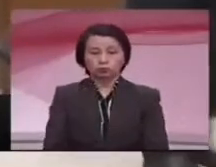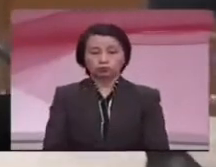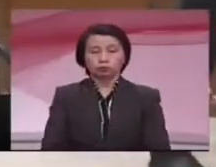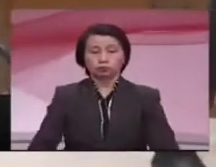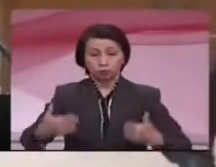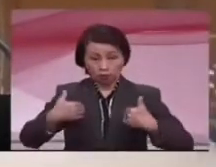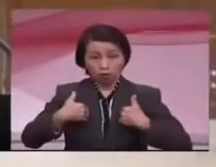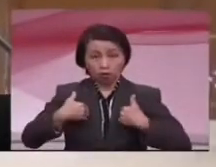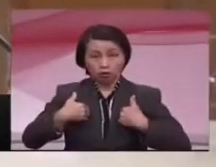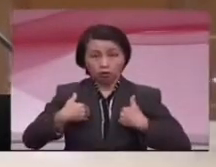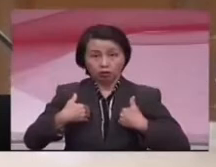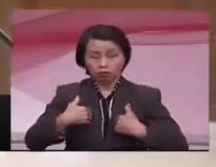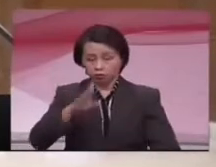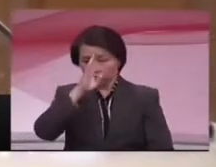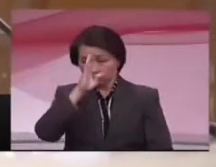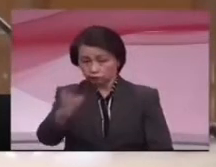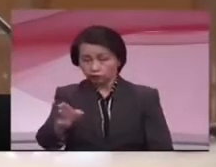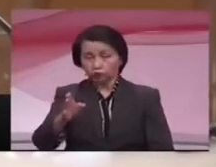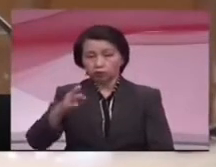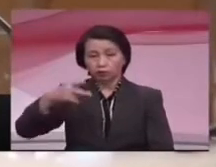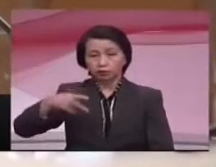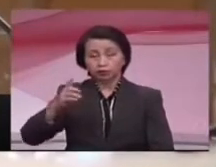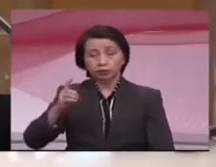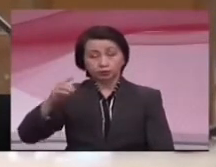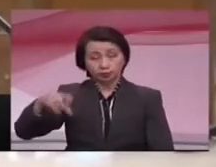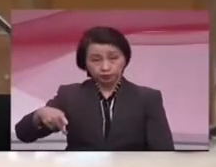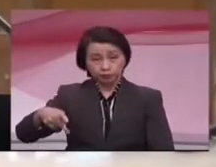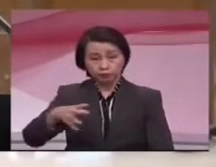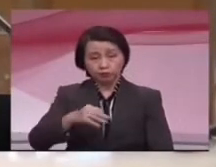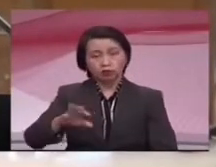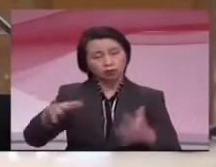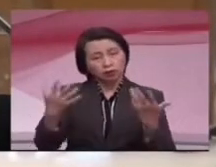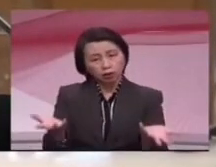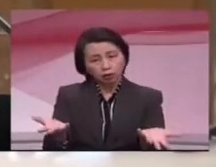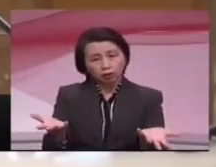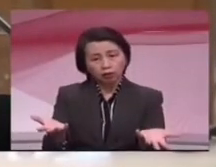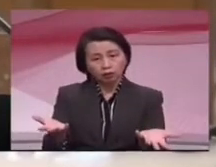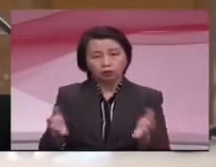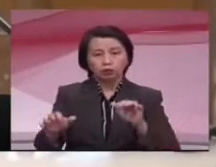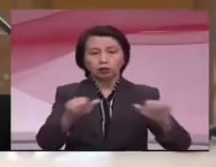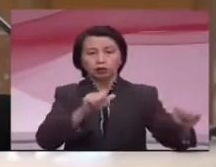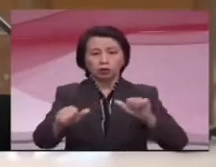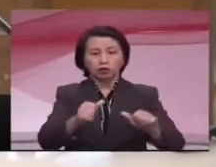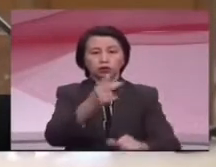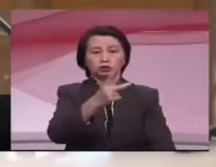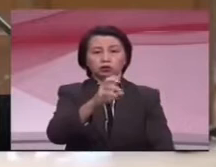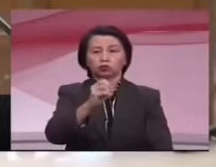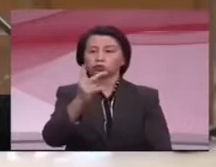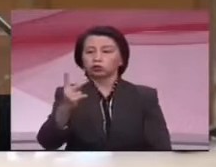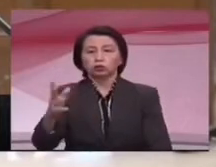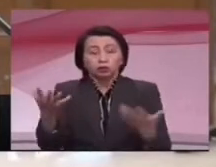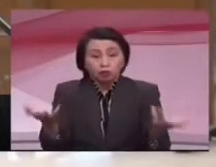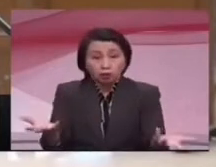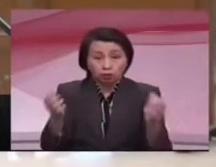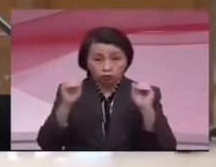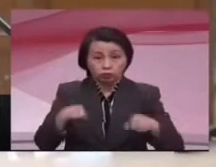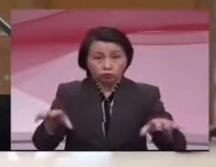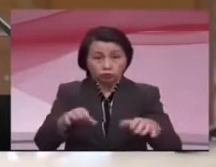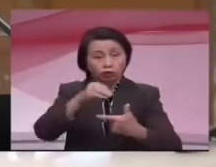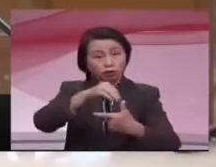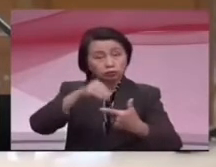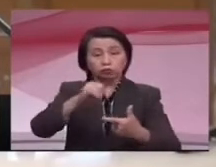Adakah hanya fokus pada PDP saja dampaknya Bagaimana pula dengan etiko Academy dan kaupun yang berlebihan akan